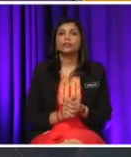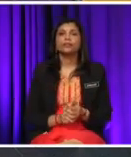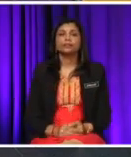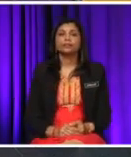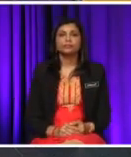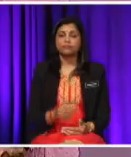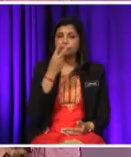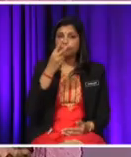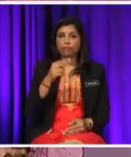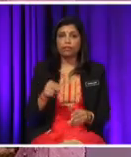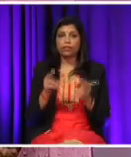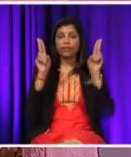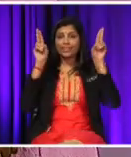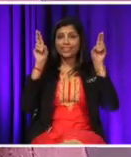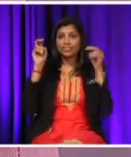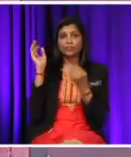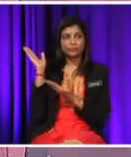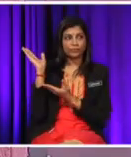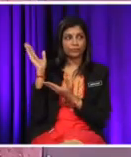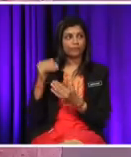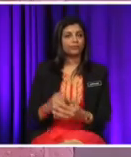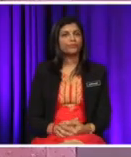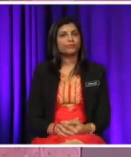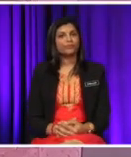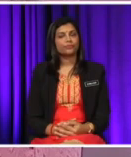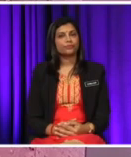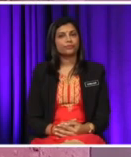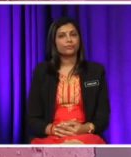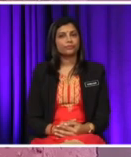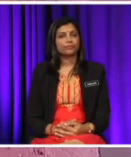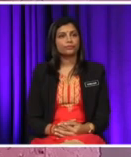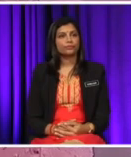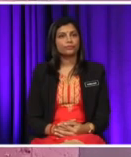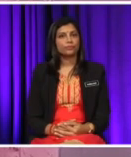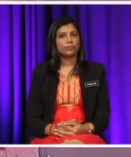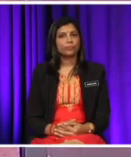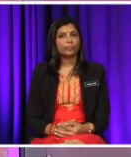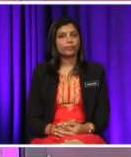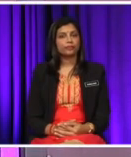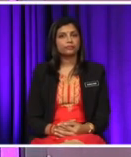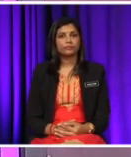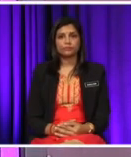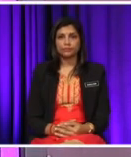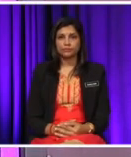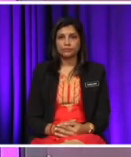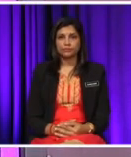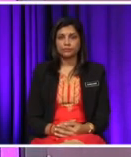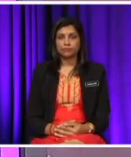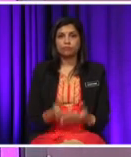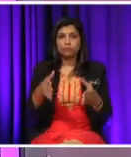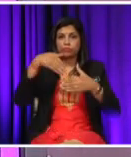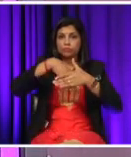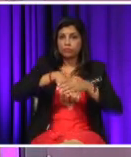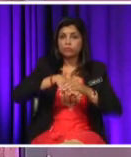Oke ini saya mau macam yang kita rendam pada air panas